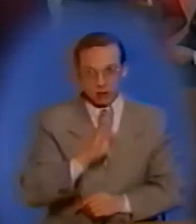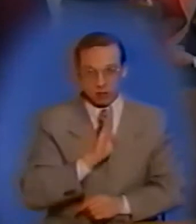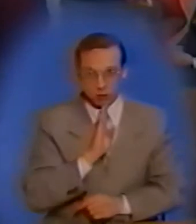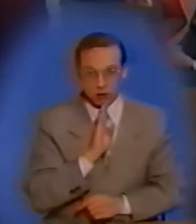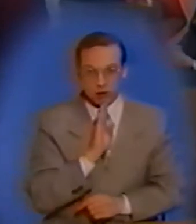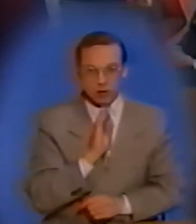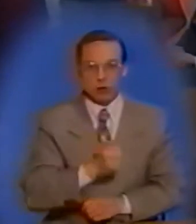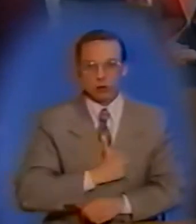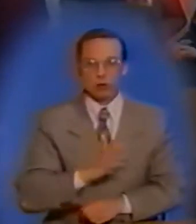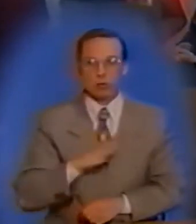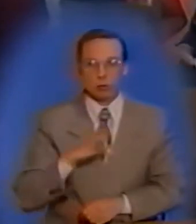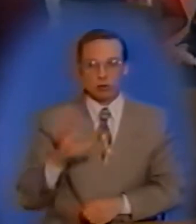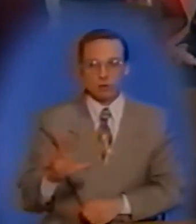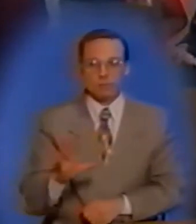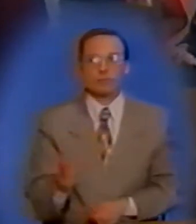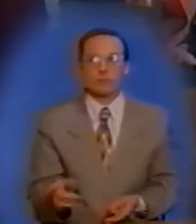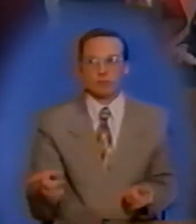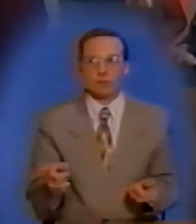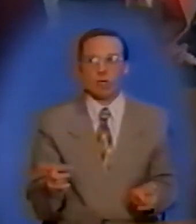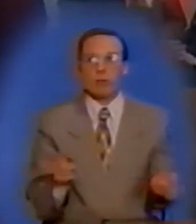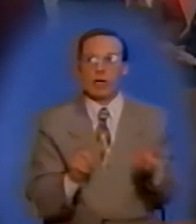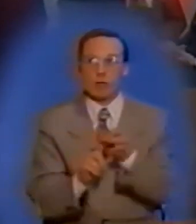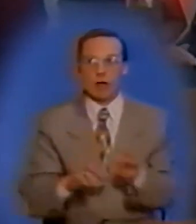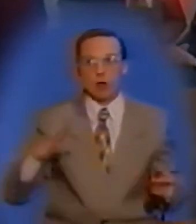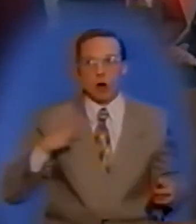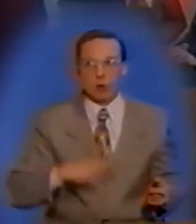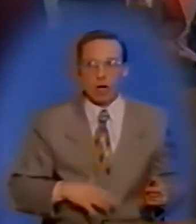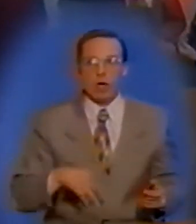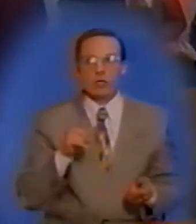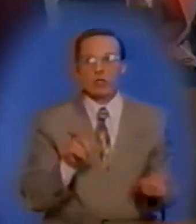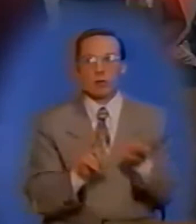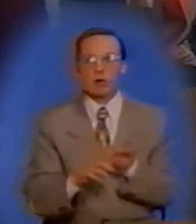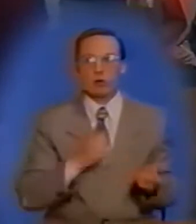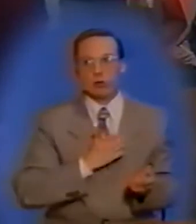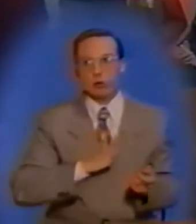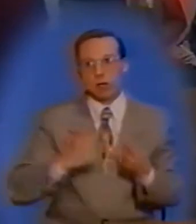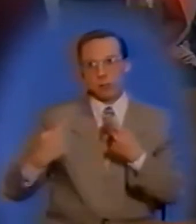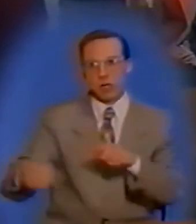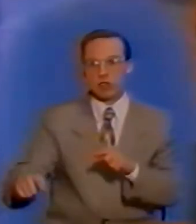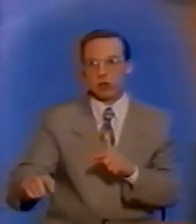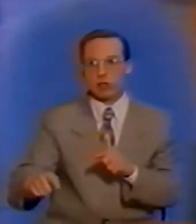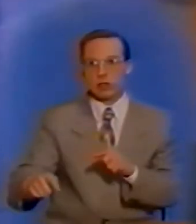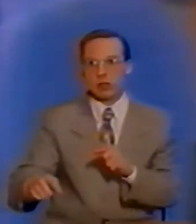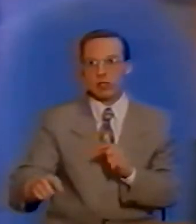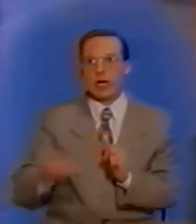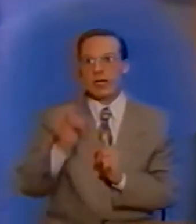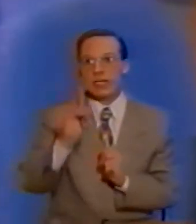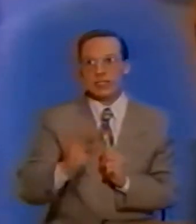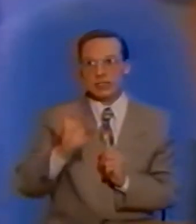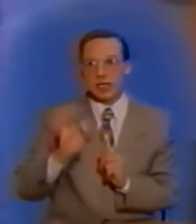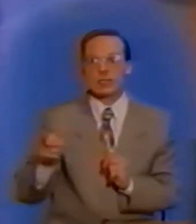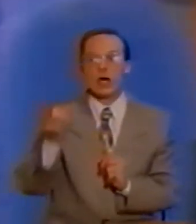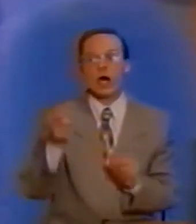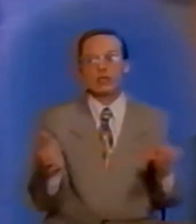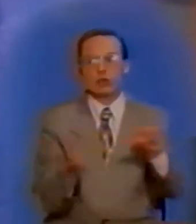moteris turi būti priekabiavimo auka, ar tas priekabiautojas turi būti priešingos lyties atstovai. Ne, nebūtinai.